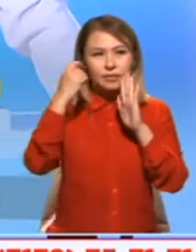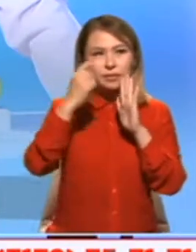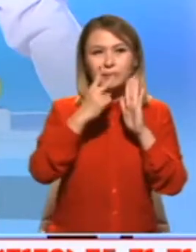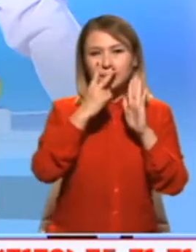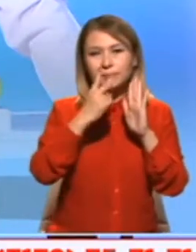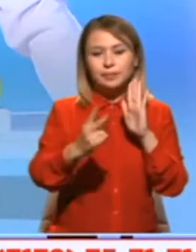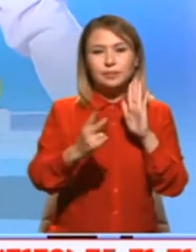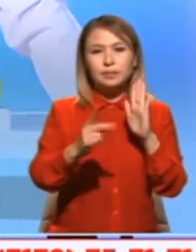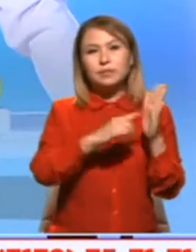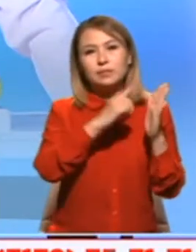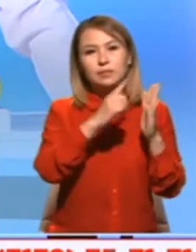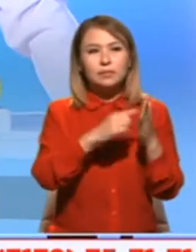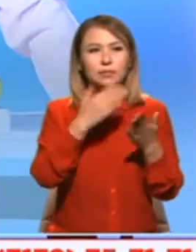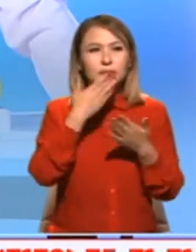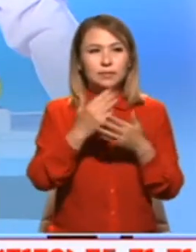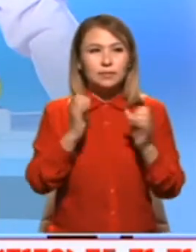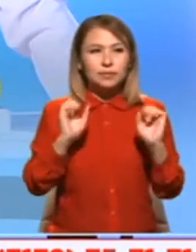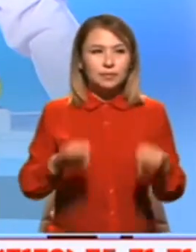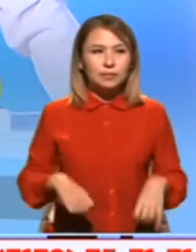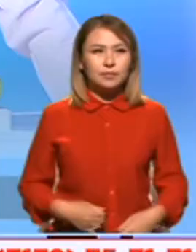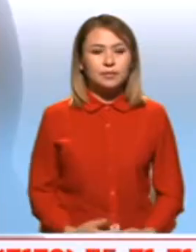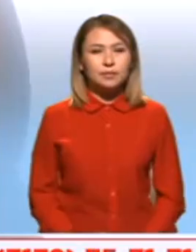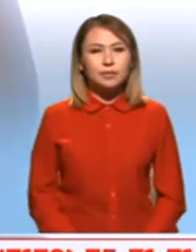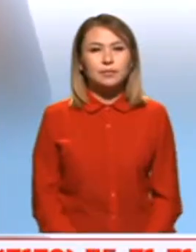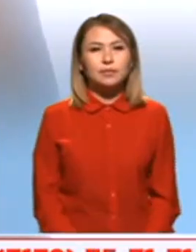салайық, сауалдарыңыз болса міндетті түрде хабарласыңыздар.